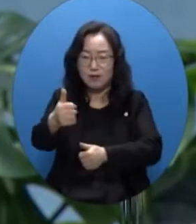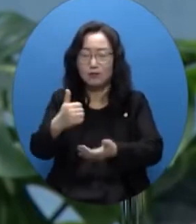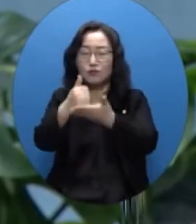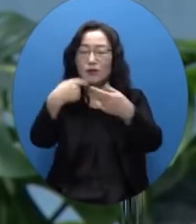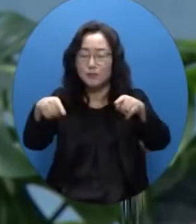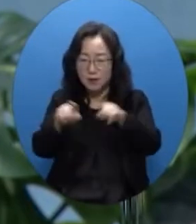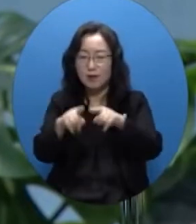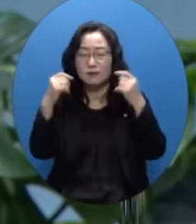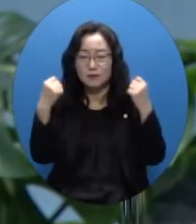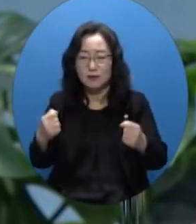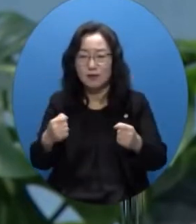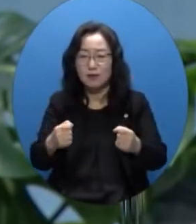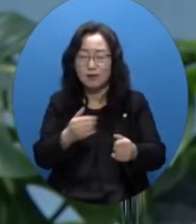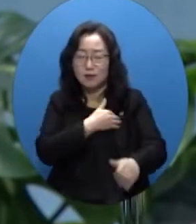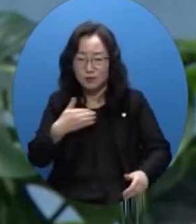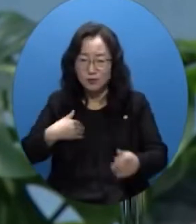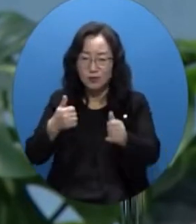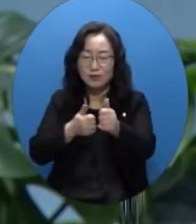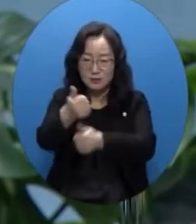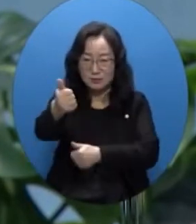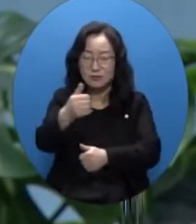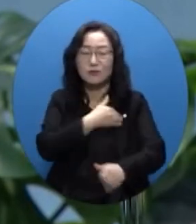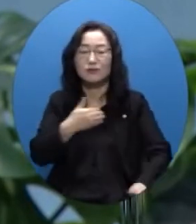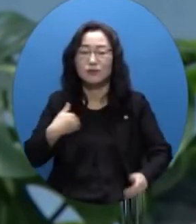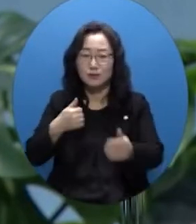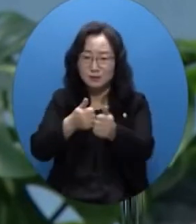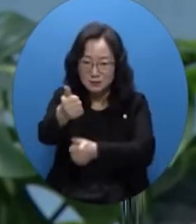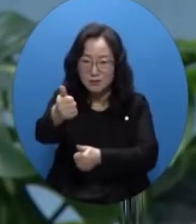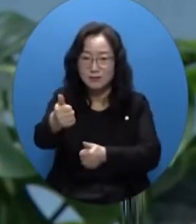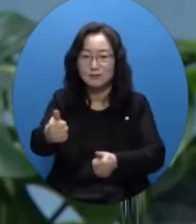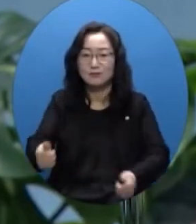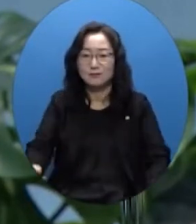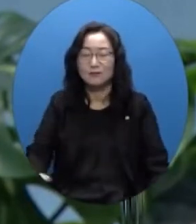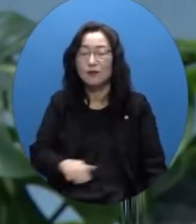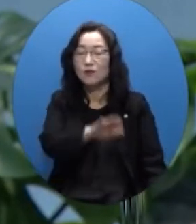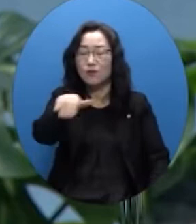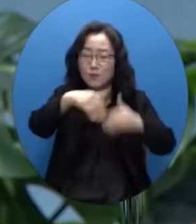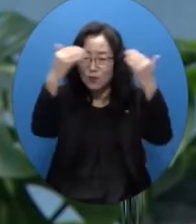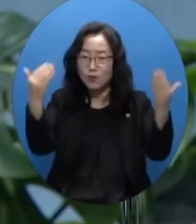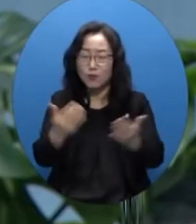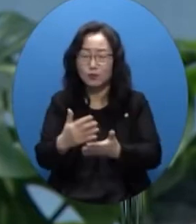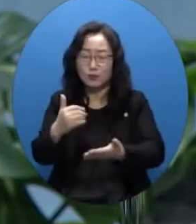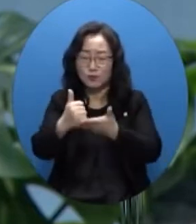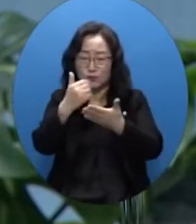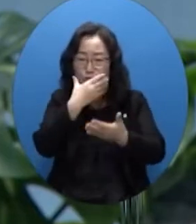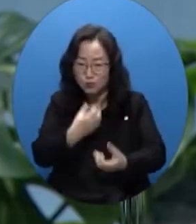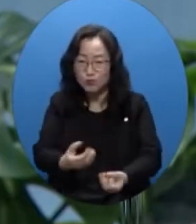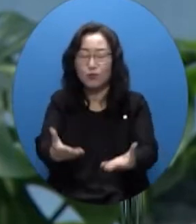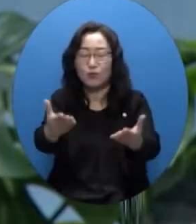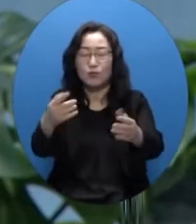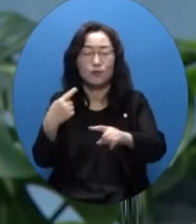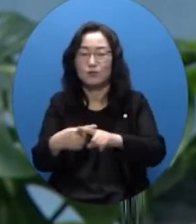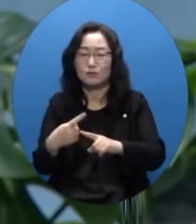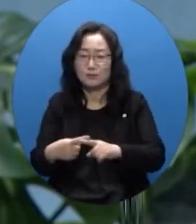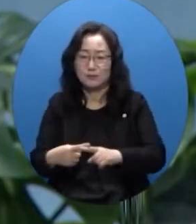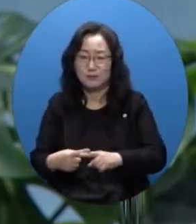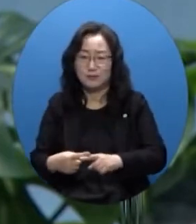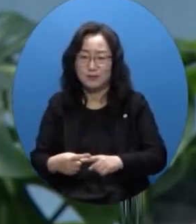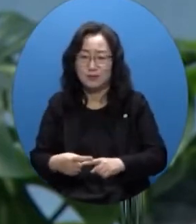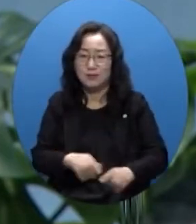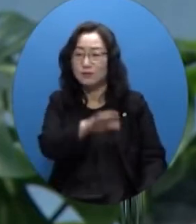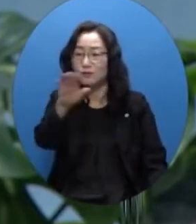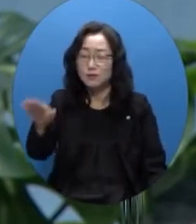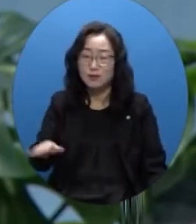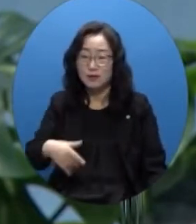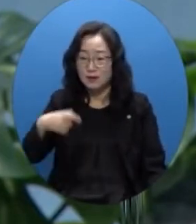함께 하신다 넉넉히 이기느니라 넉넉히 이기느니라 올려 모두 게 지금 축복의 말씀을 것입니다 우리가